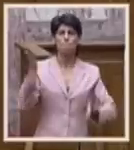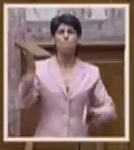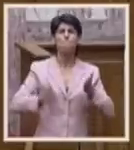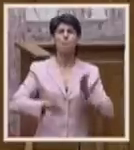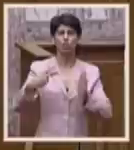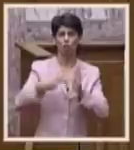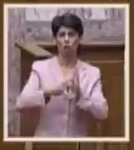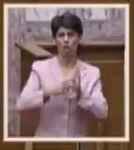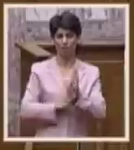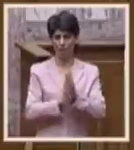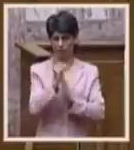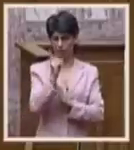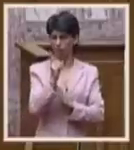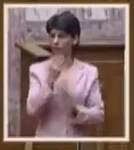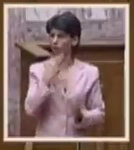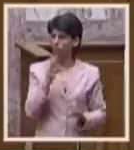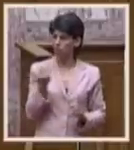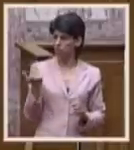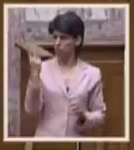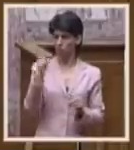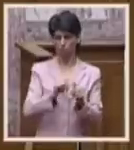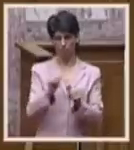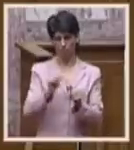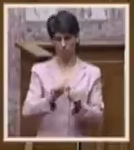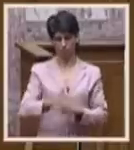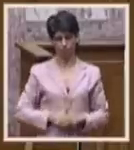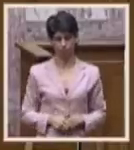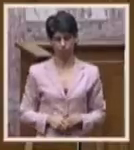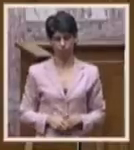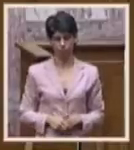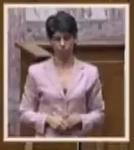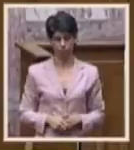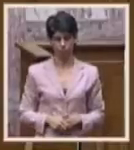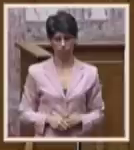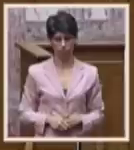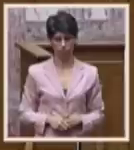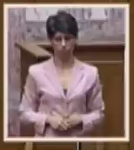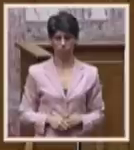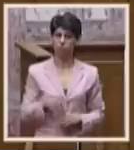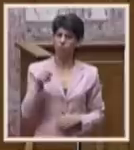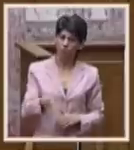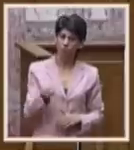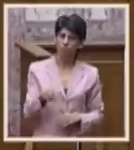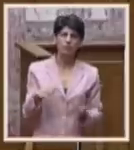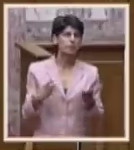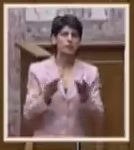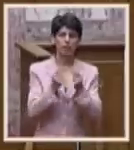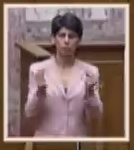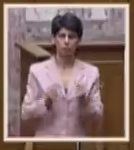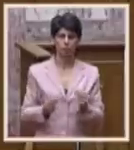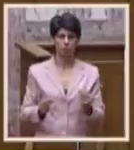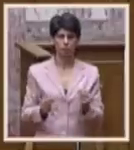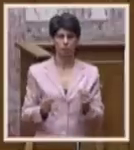2011, δηλαδή πριν από 2 μήνες. Και αυτό έχει ως αποτέλεσμα για μόνο